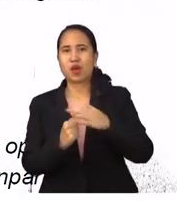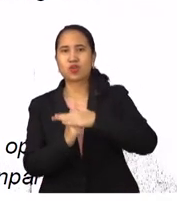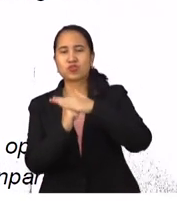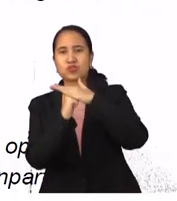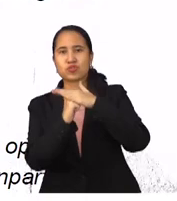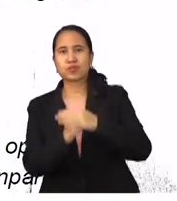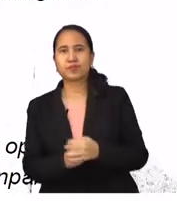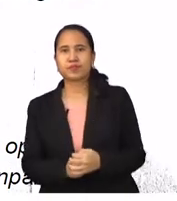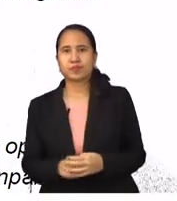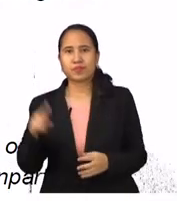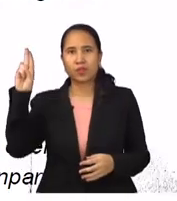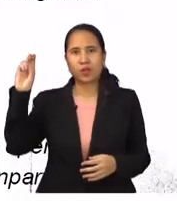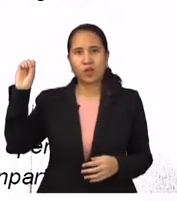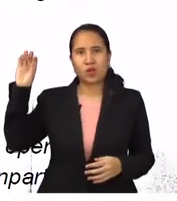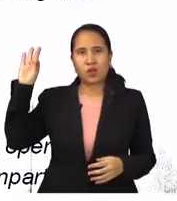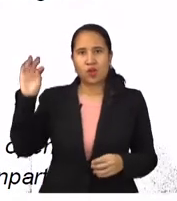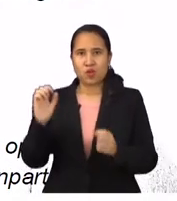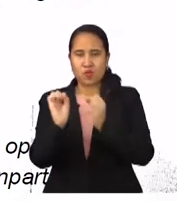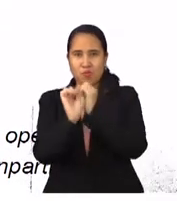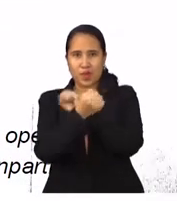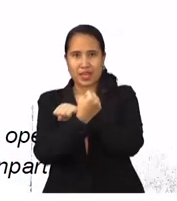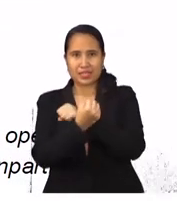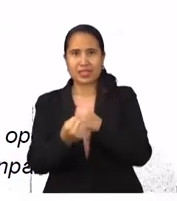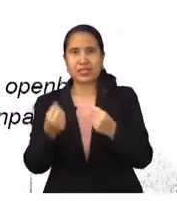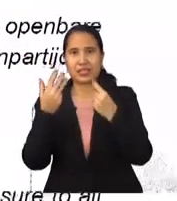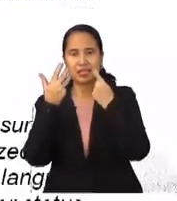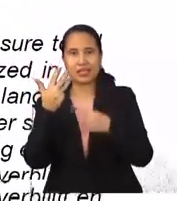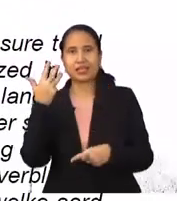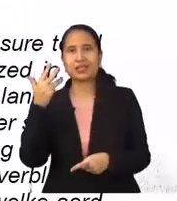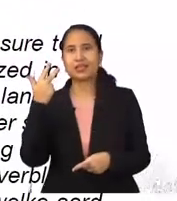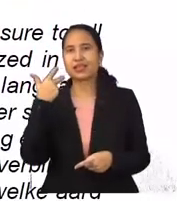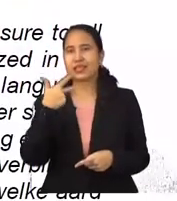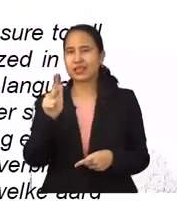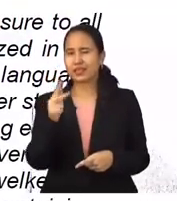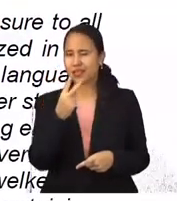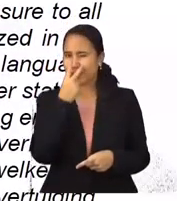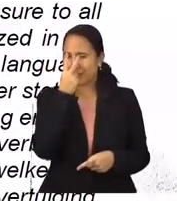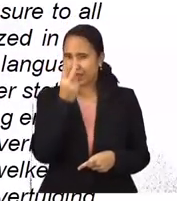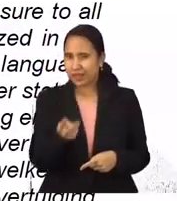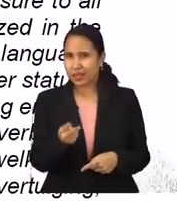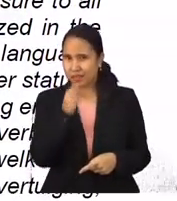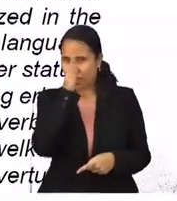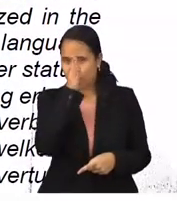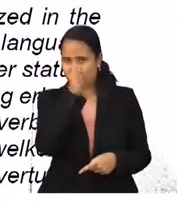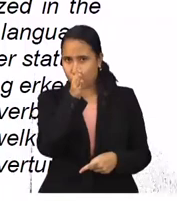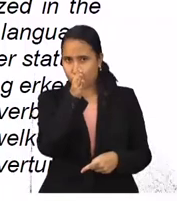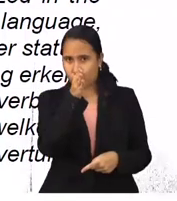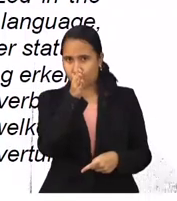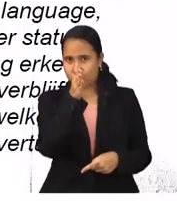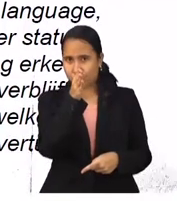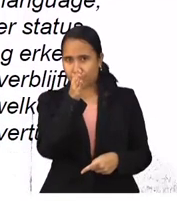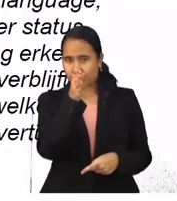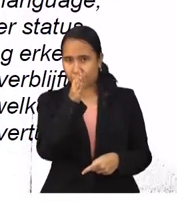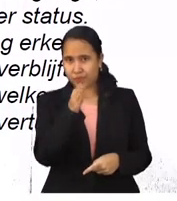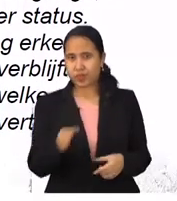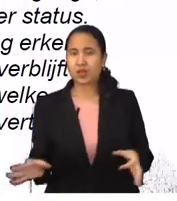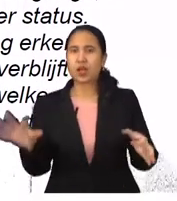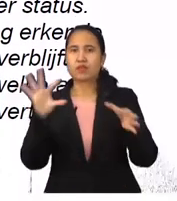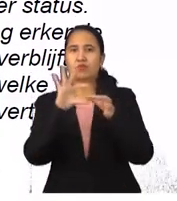Hof acht de wijziging van de Amnestiewet 1989, gelet op haar beoogde doelstelling en de daaraan